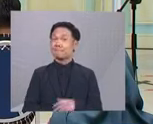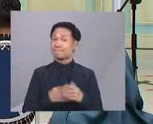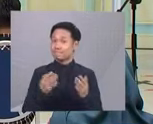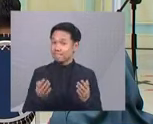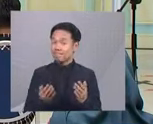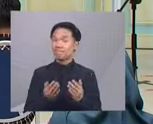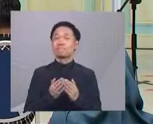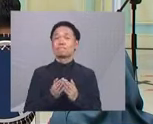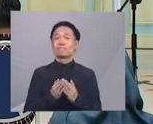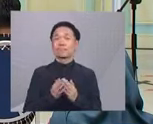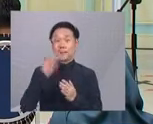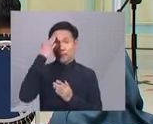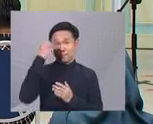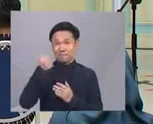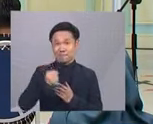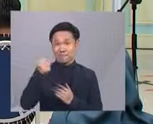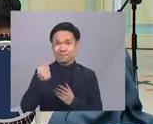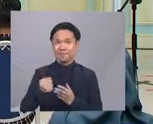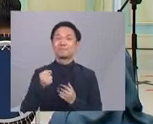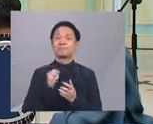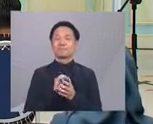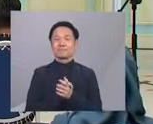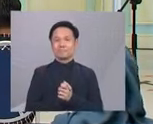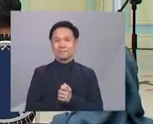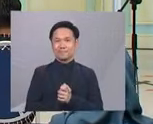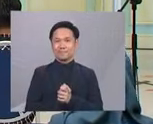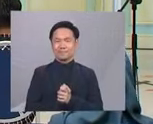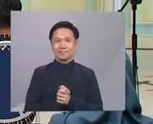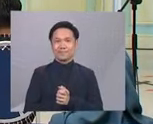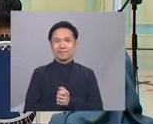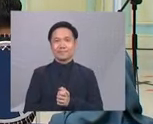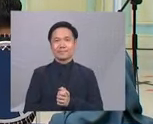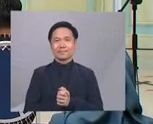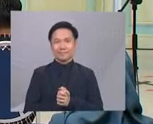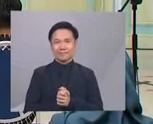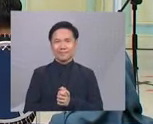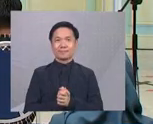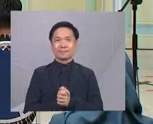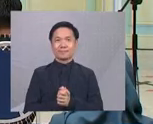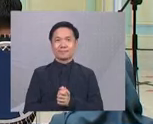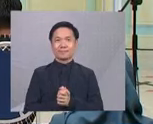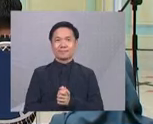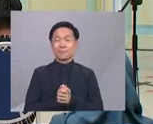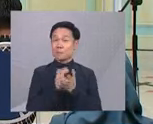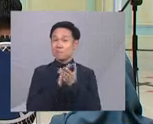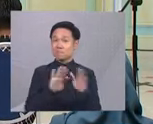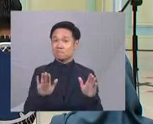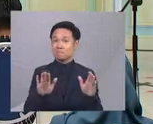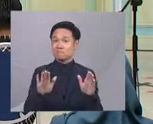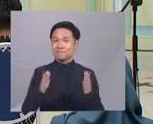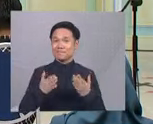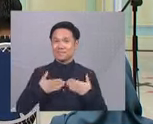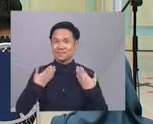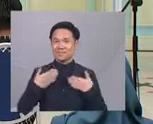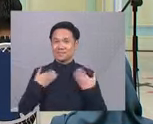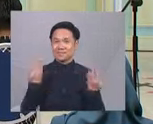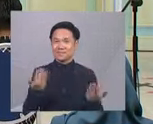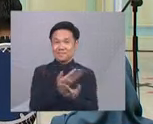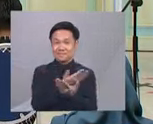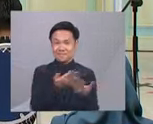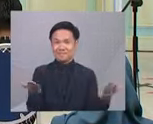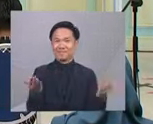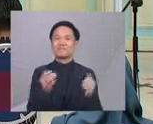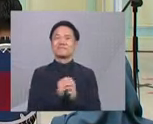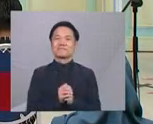Bismillahirrahmanirrahim. Assalamualaikum warahmatullahi wabarakatuh. Salam sejahtera kepada